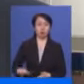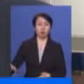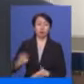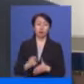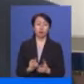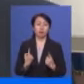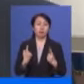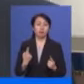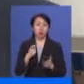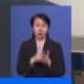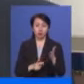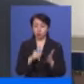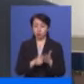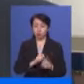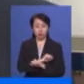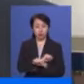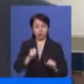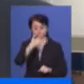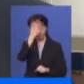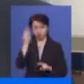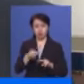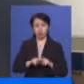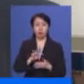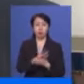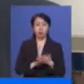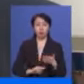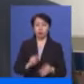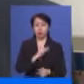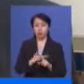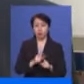великих писателей и их труды нельзя забывать, поэтому мы продолжаем работу в данном направлении.